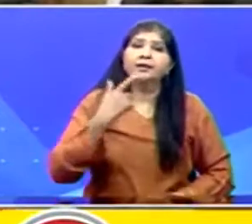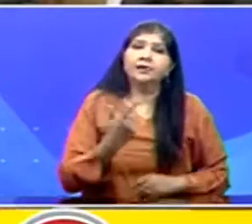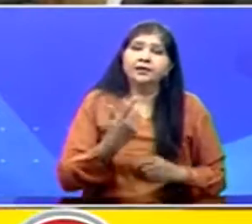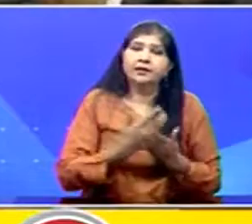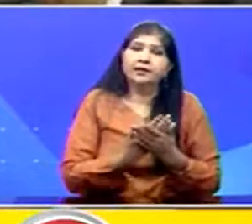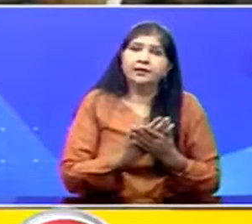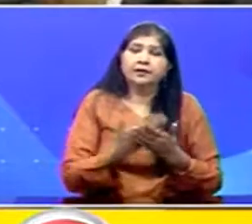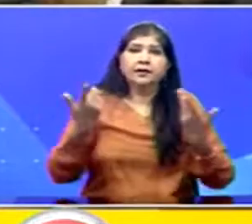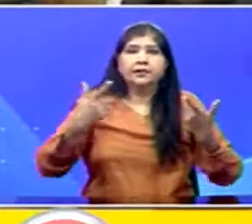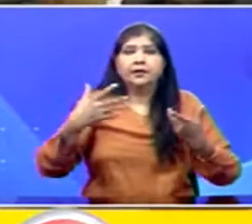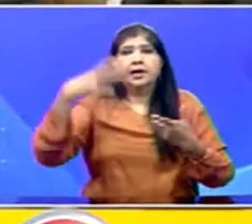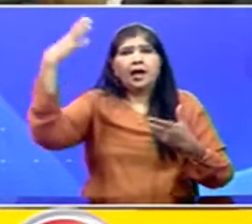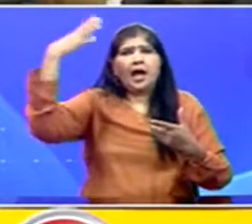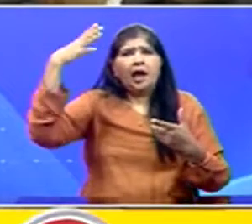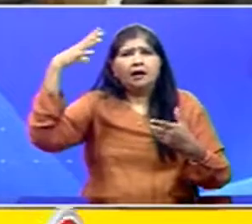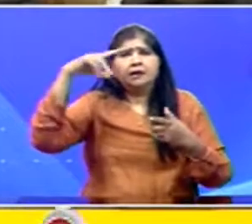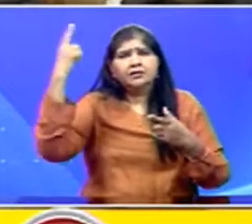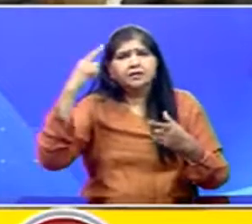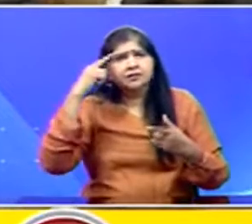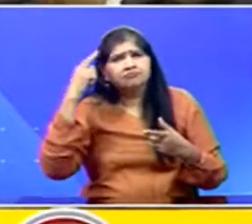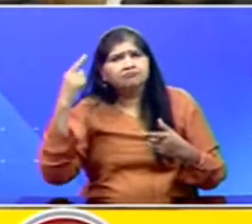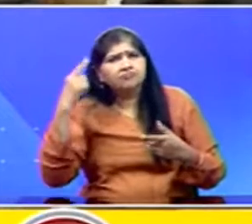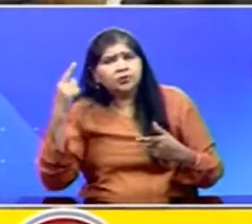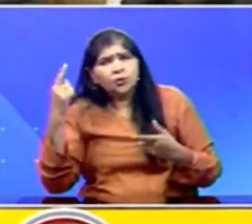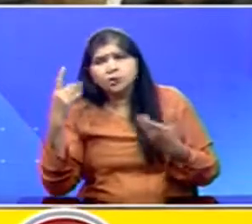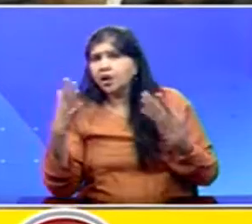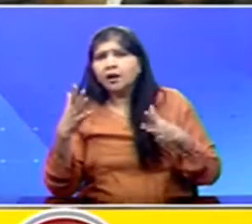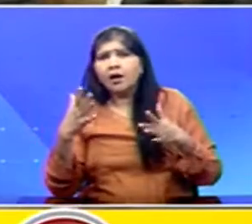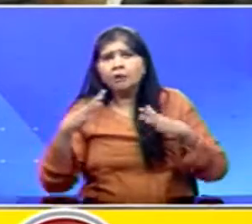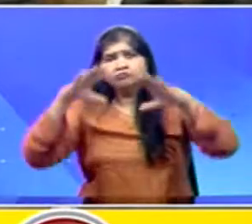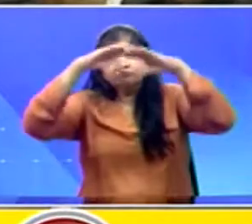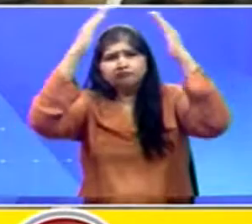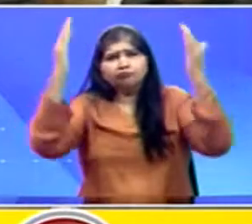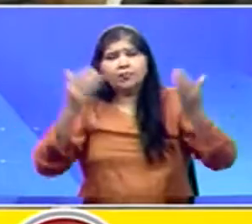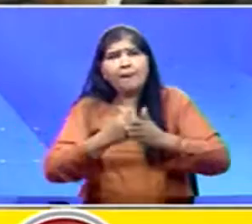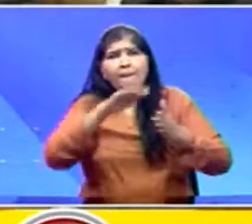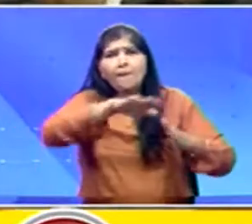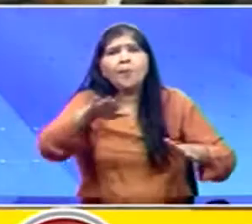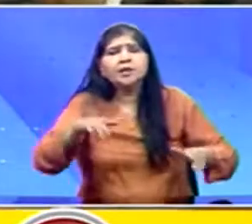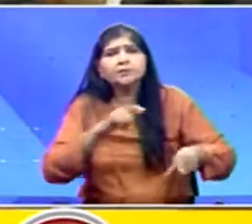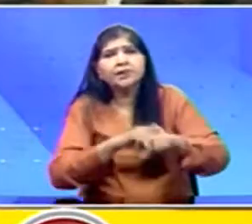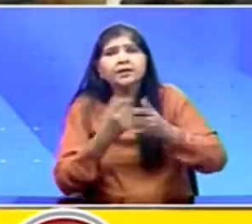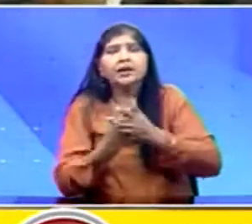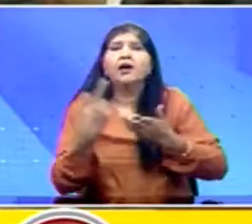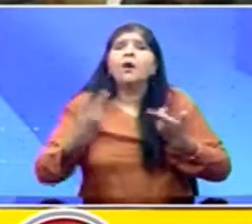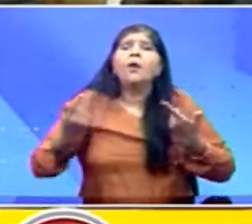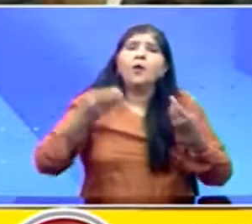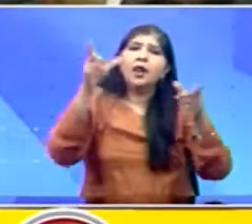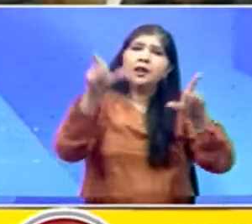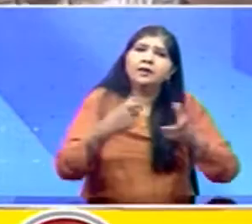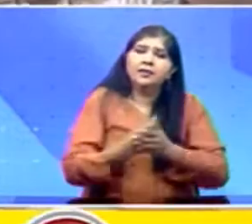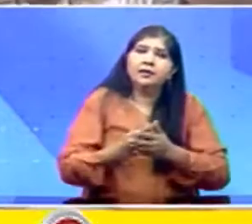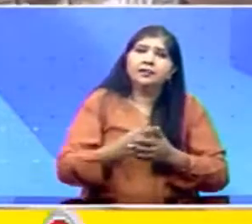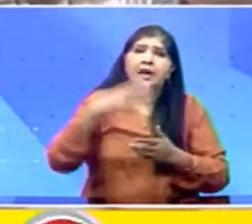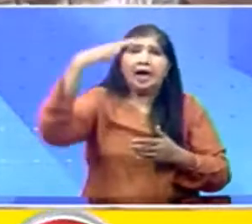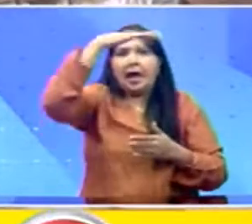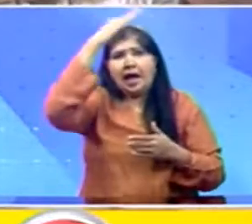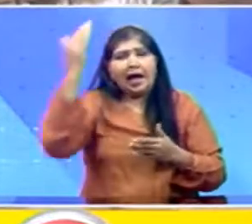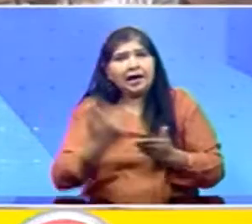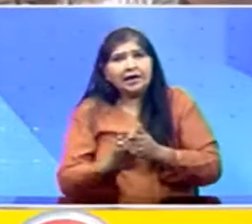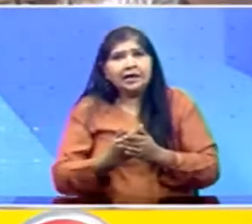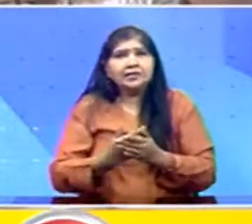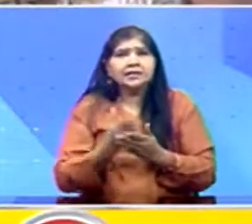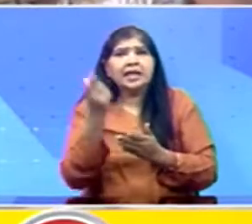आकास से जुड़ी कलपनाय न की हो बच्पन में हर किसी को आकास के